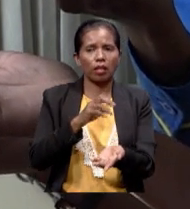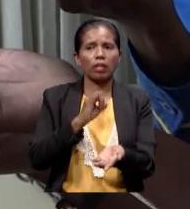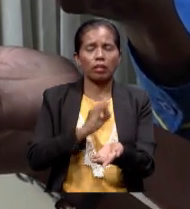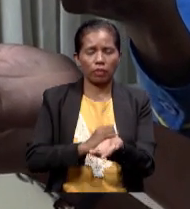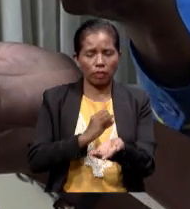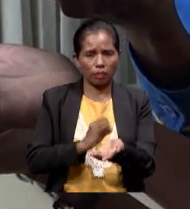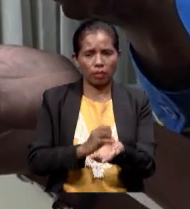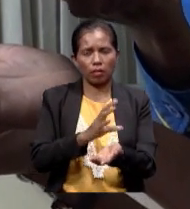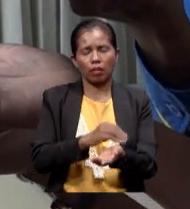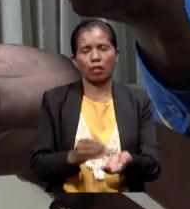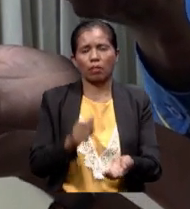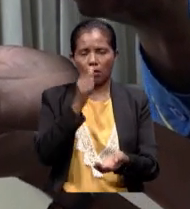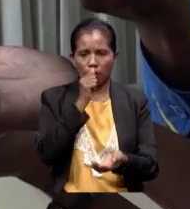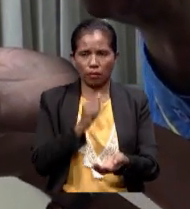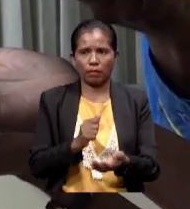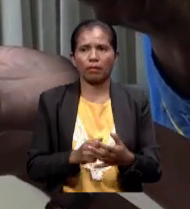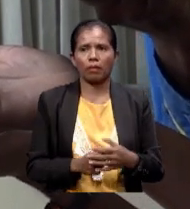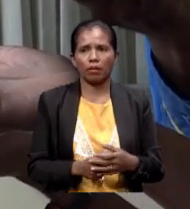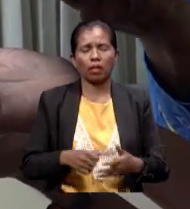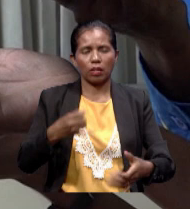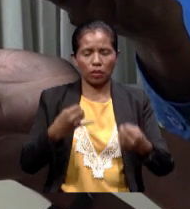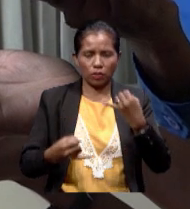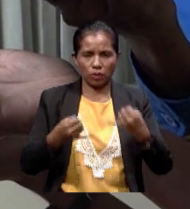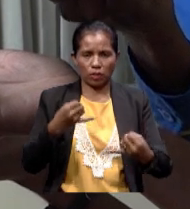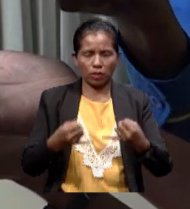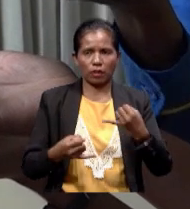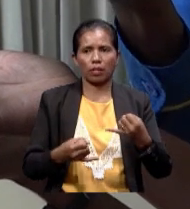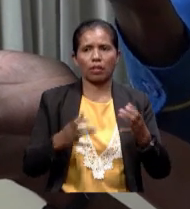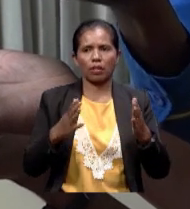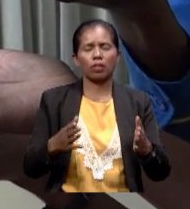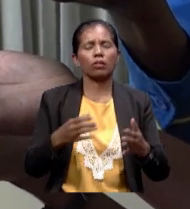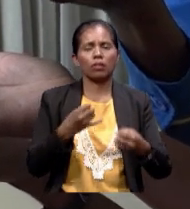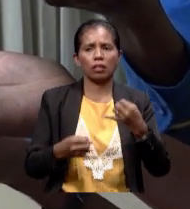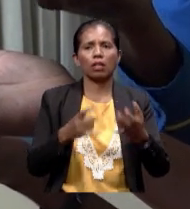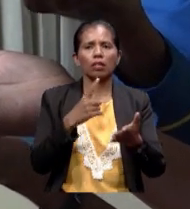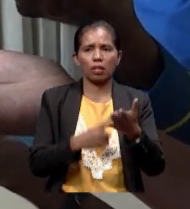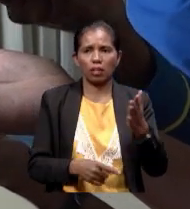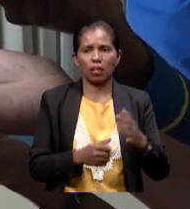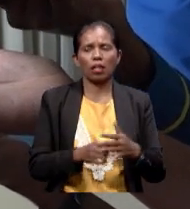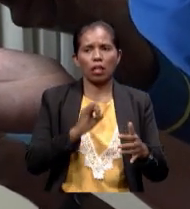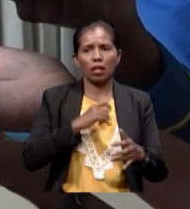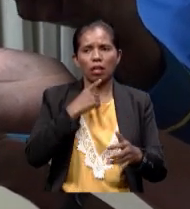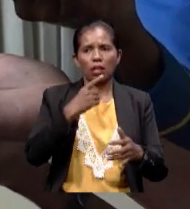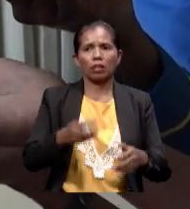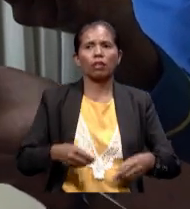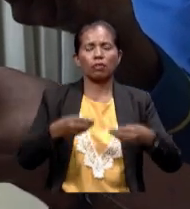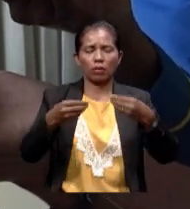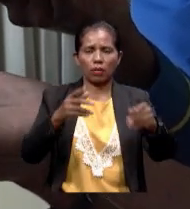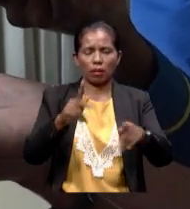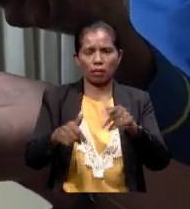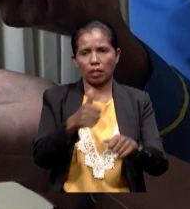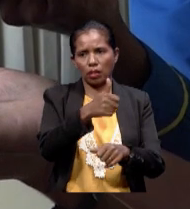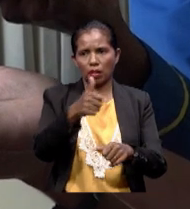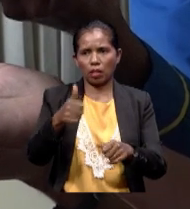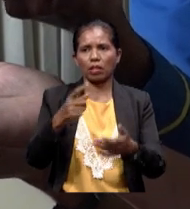fotama, dihan segredo justiça ni, segredo justiça ni saída. Justiça nem com ele dia atu foba ema ida ida saída mak